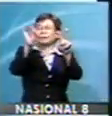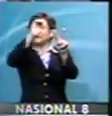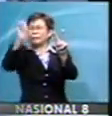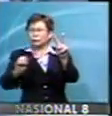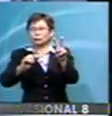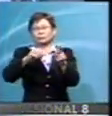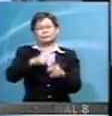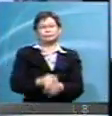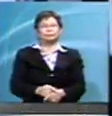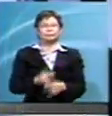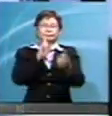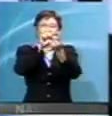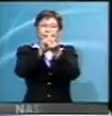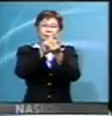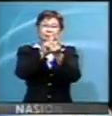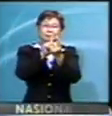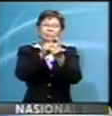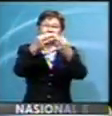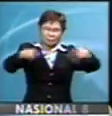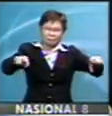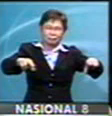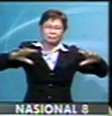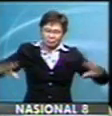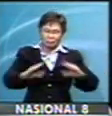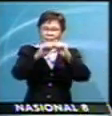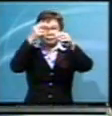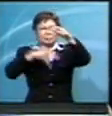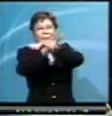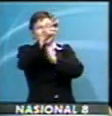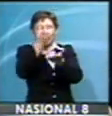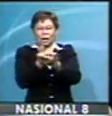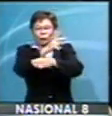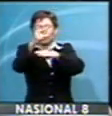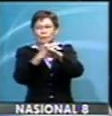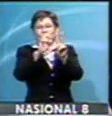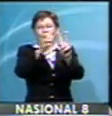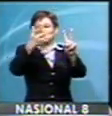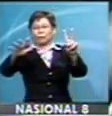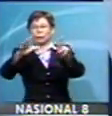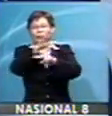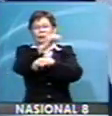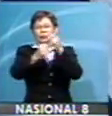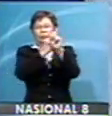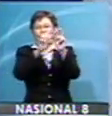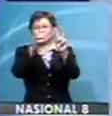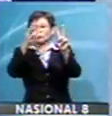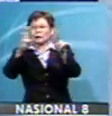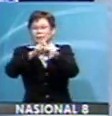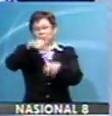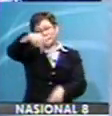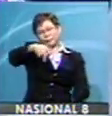2.8% beliau ditemui selepas merasmikan persidangan unjuran ekonomi kebangsaan 2015 2016 di